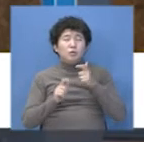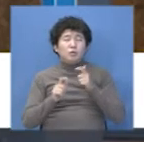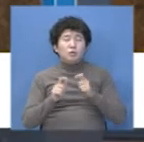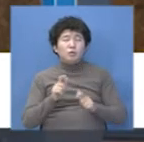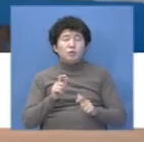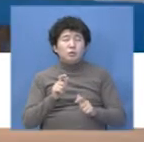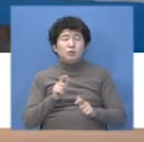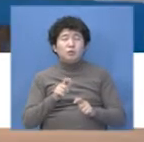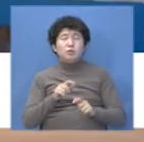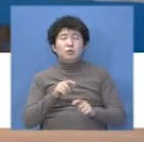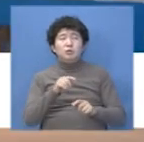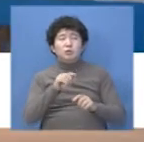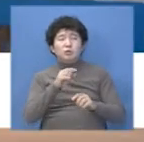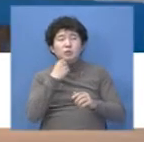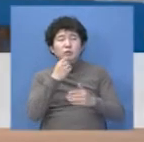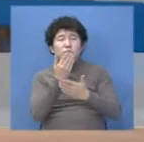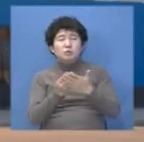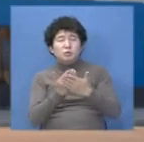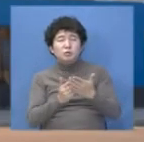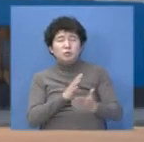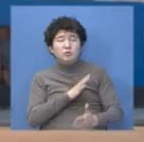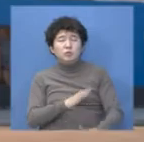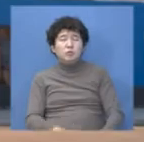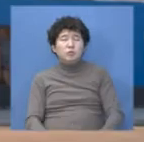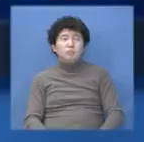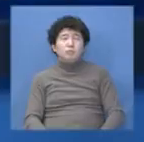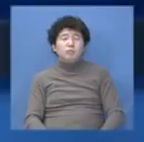Карина Мурадова, Дильнас Тургазиева, Диас Талгатулы, Алтай Акпарат.